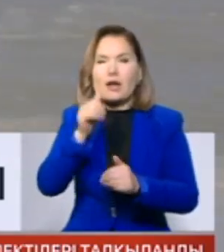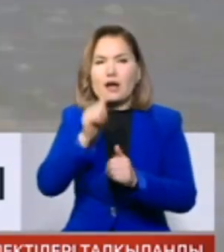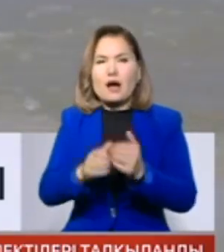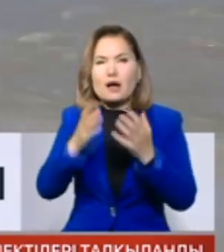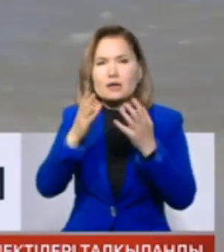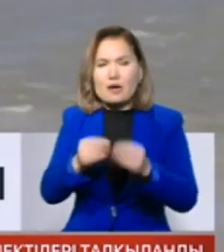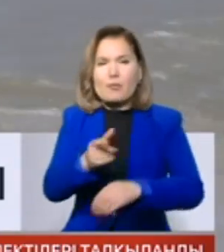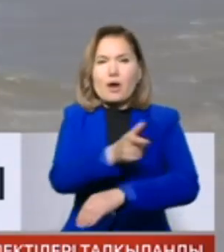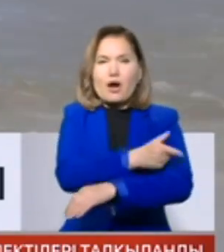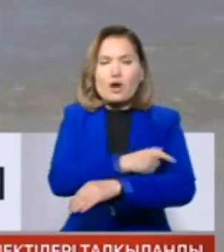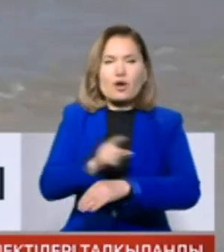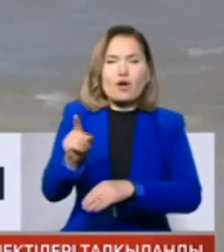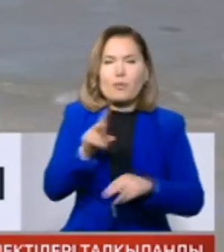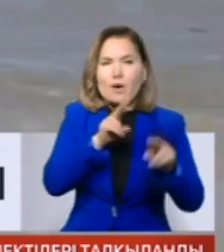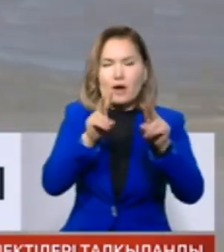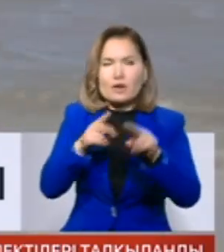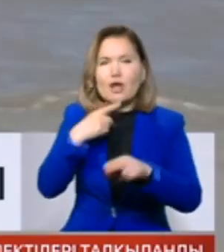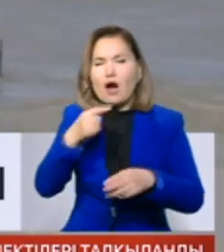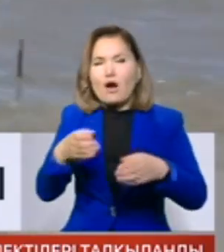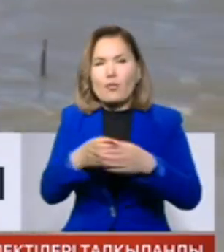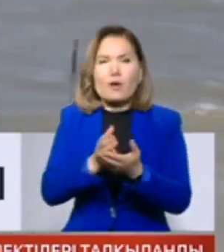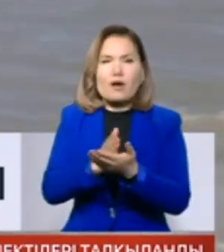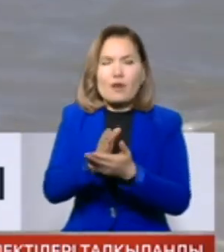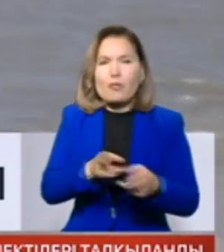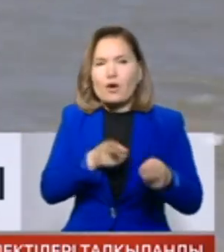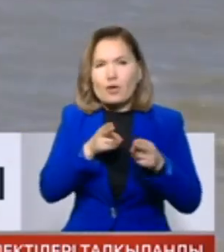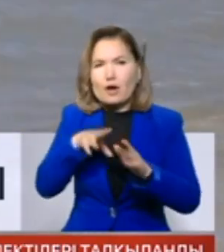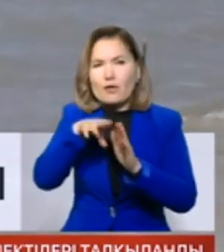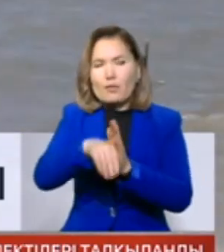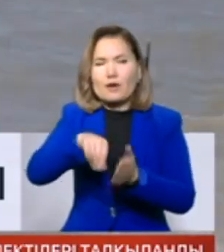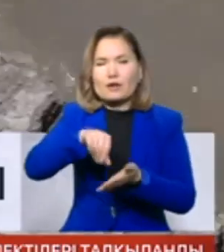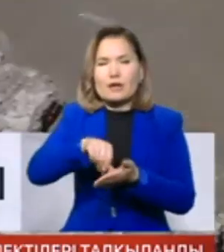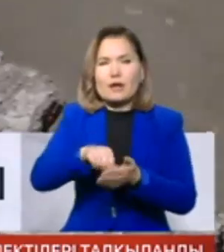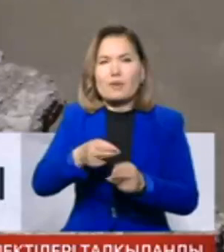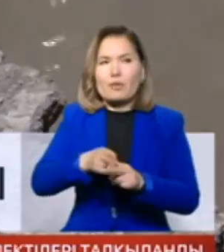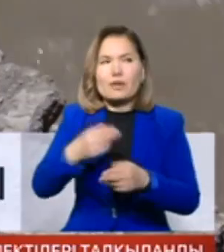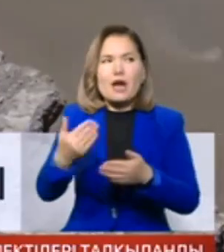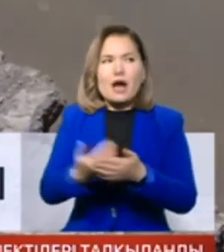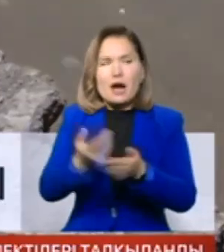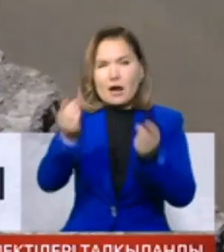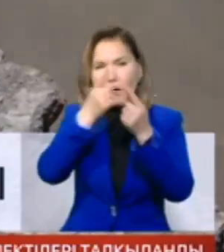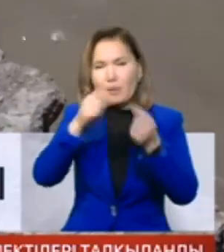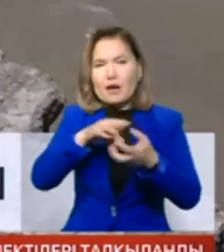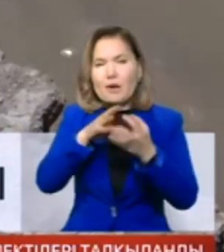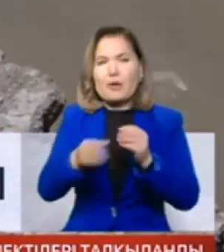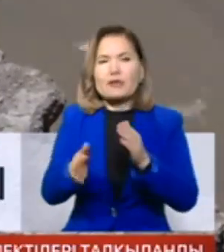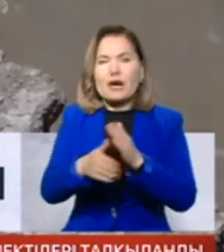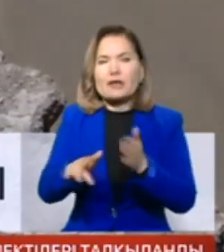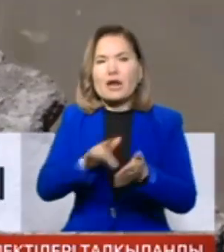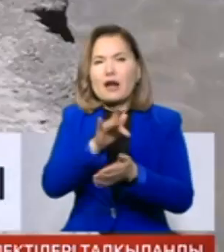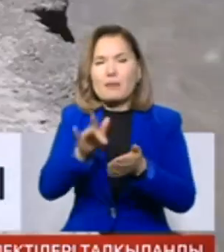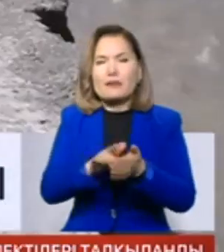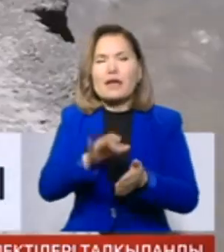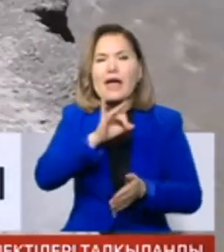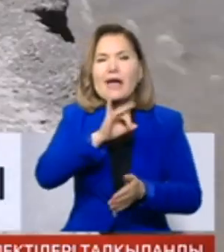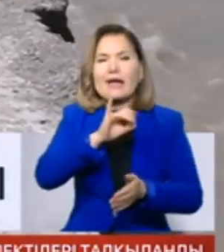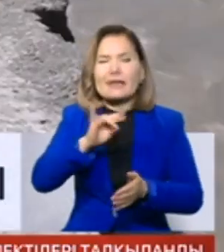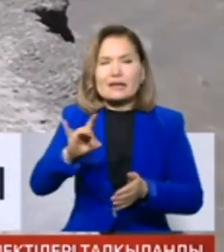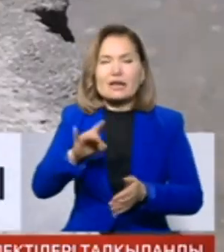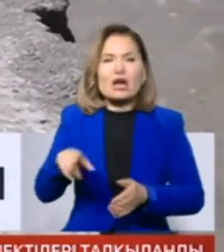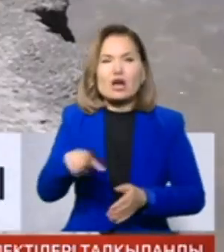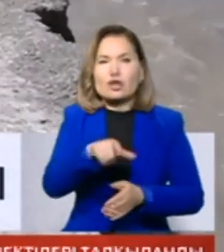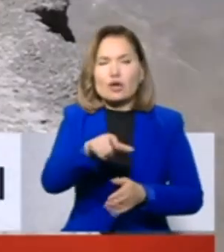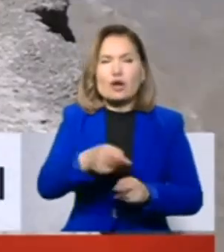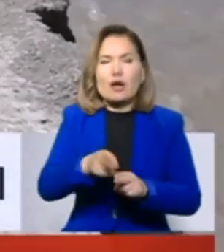кезекшілік ұйымдастырылды. Барлық күш осы жерге жұмылдырылған. Енді жаңағына тағы да бір ақпар келіп түсті. Атырау Индір бағытында қатынайтын